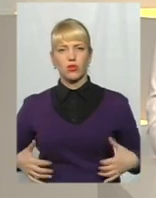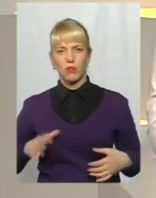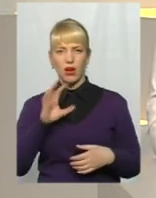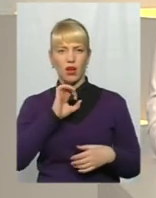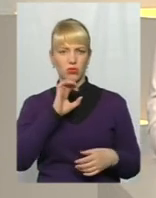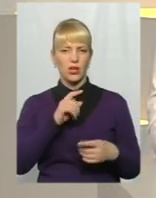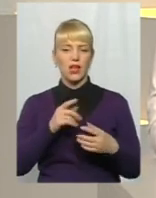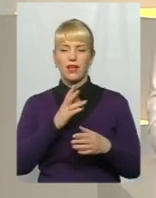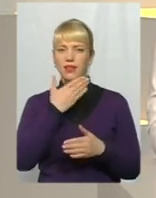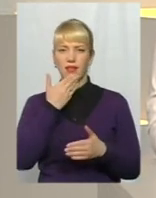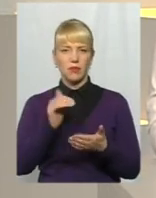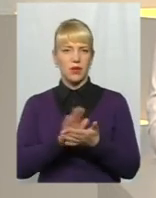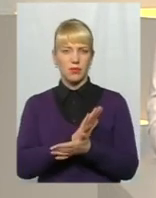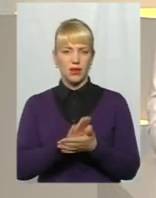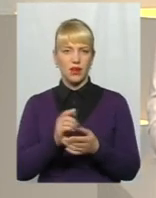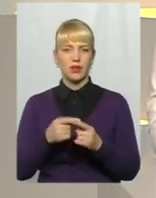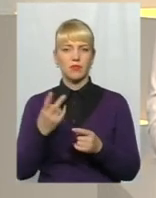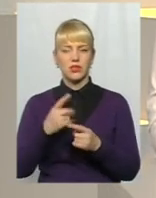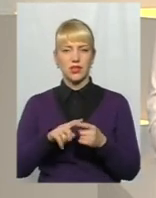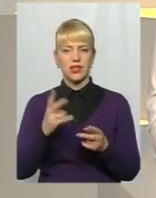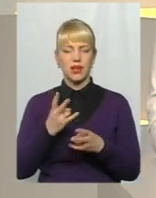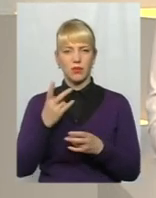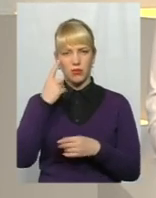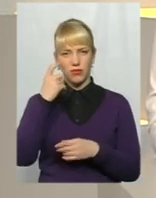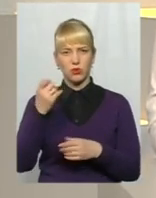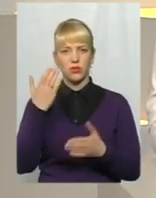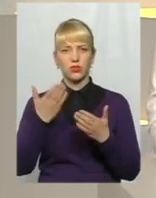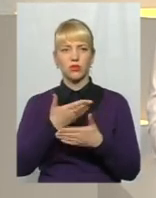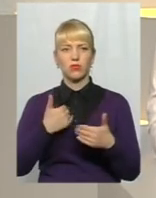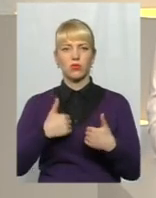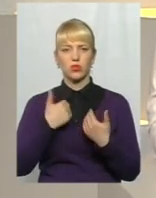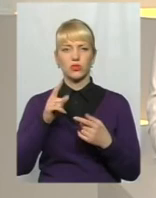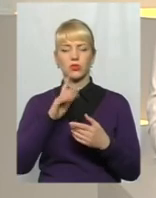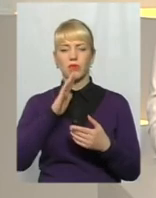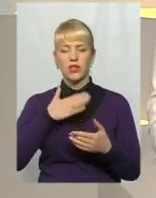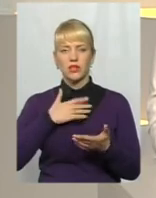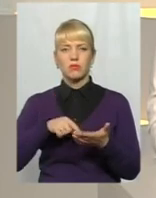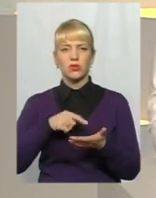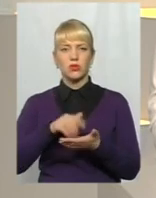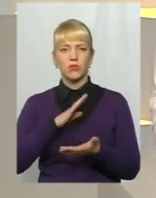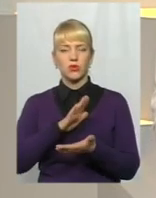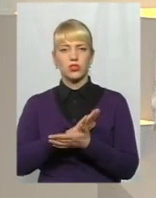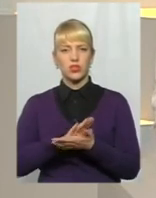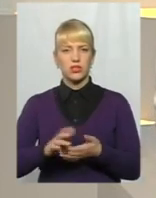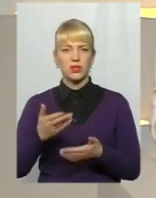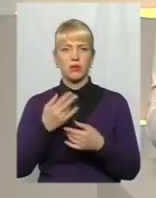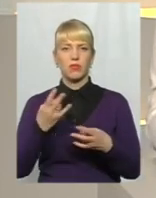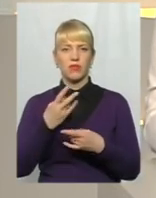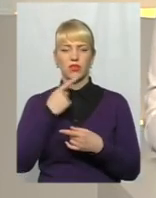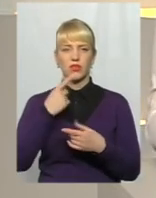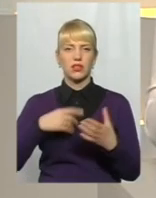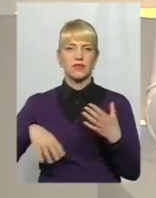жаль, не прибирає, про це також потрібно повідомити. Якщо ми хочемо, щоб наше місто було чисте, то ми маємо говорити про